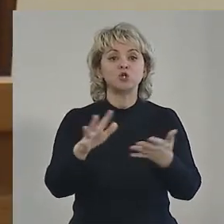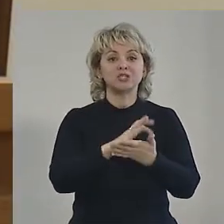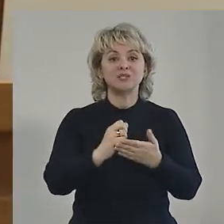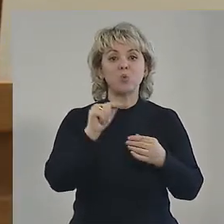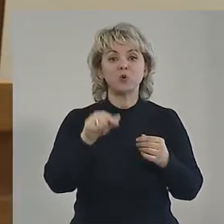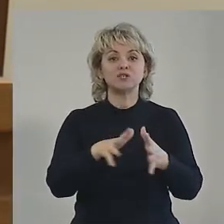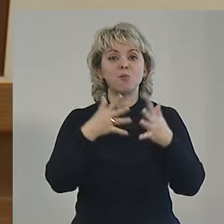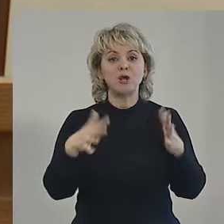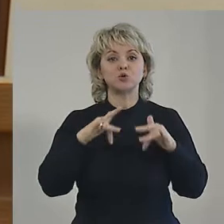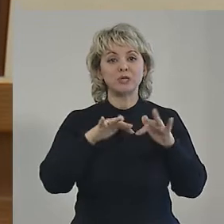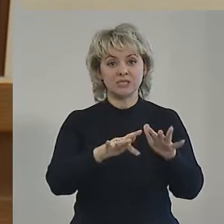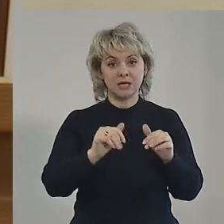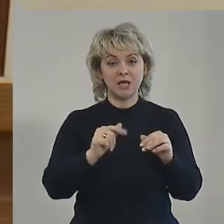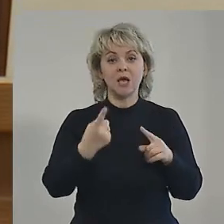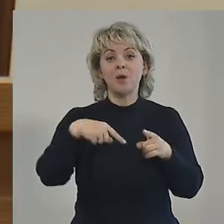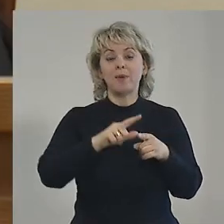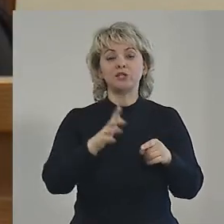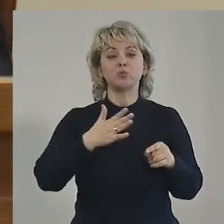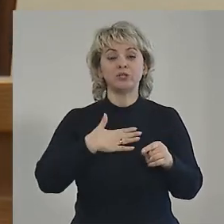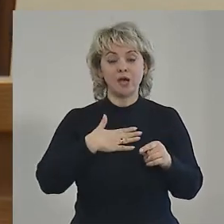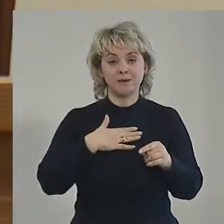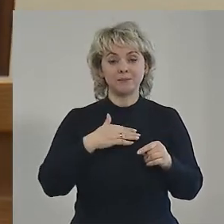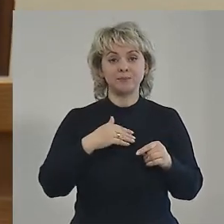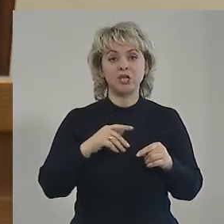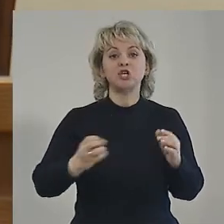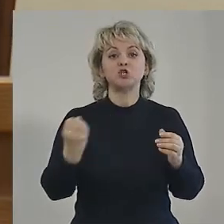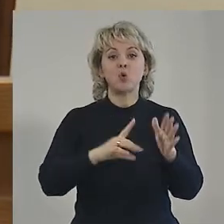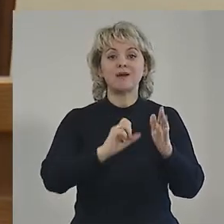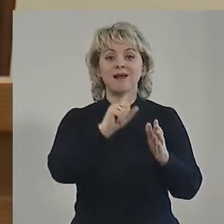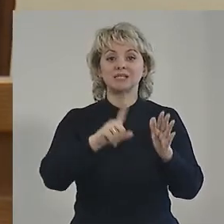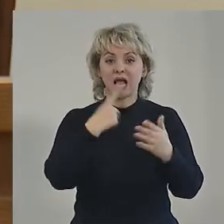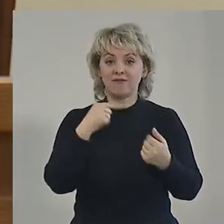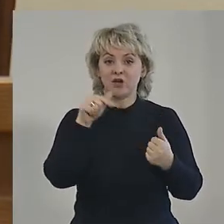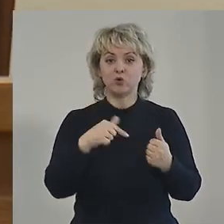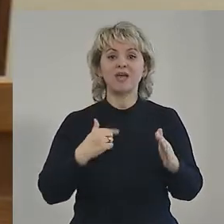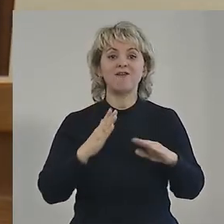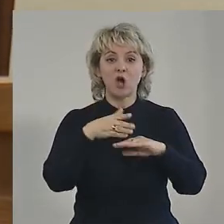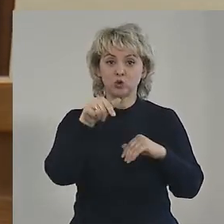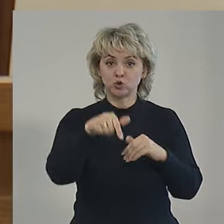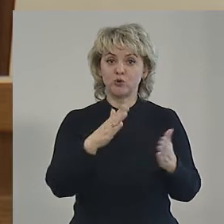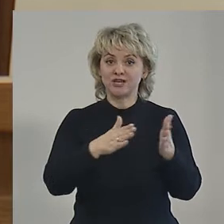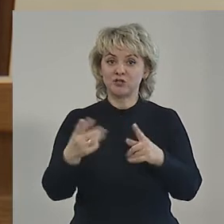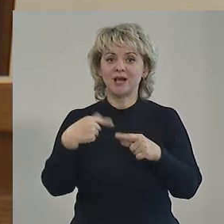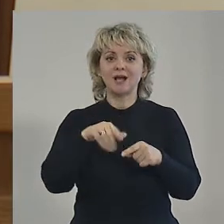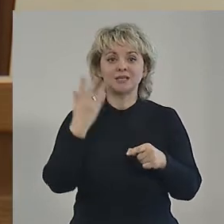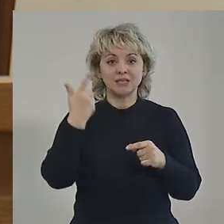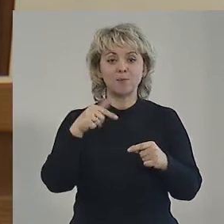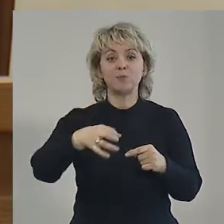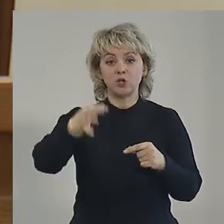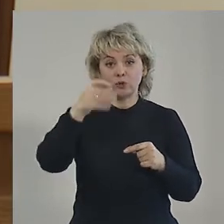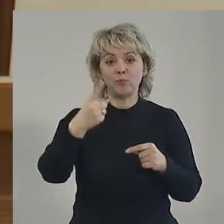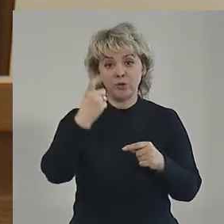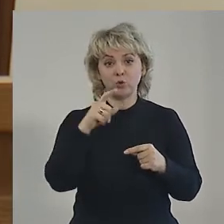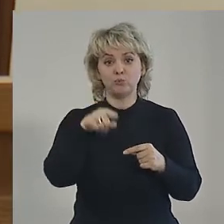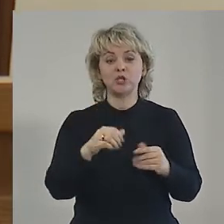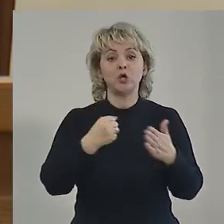испортить большое дело. Поэтому я еще раз говорю, я вхожу в режим, о котором когда-то предупреждал.